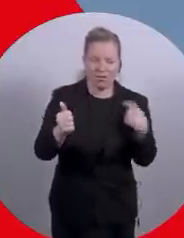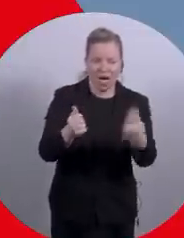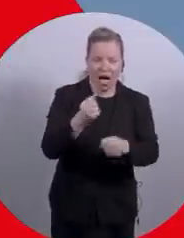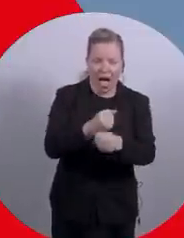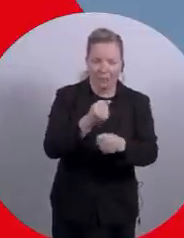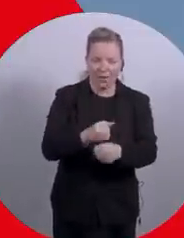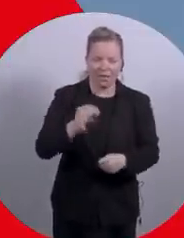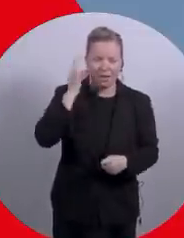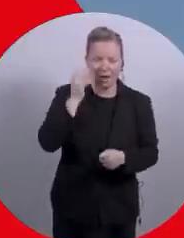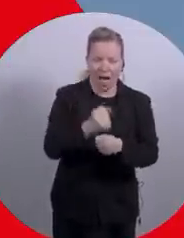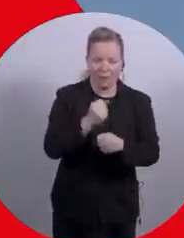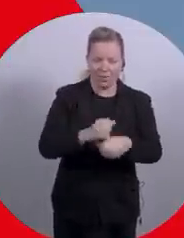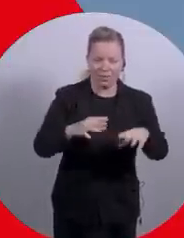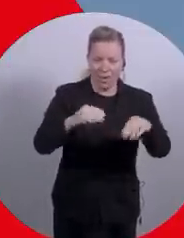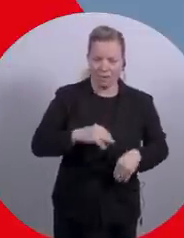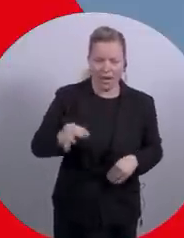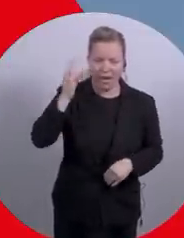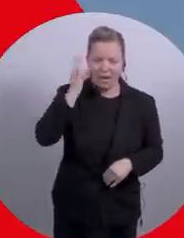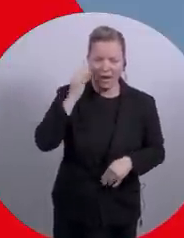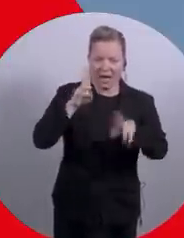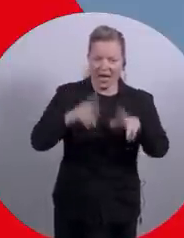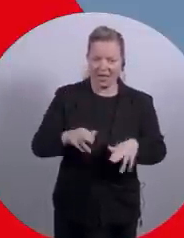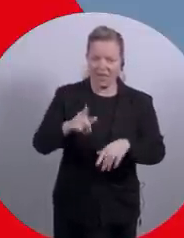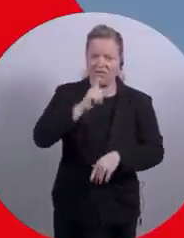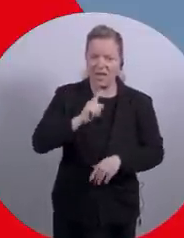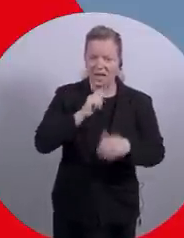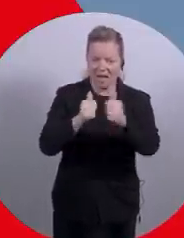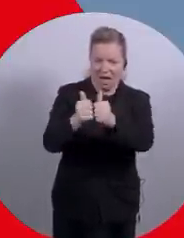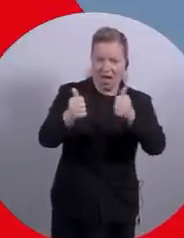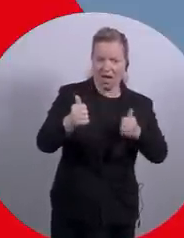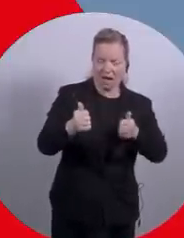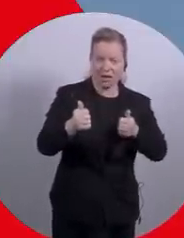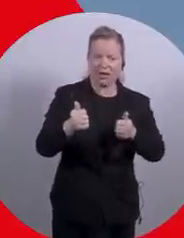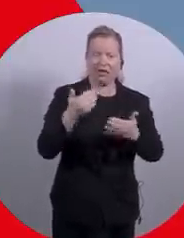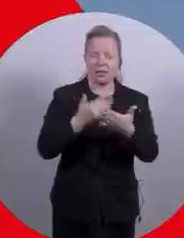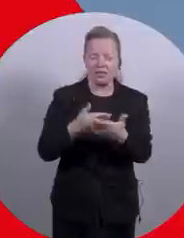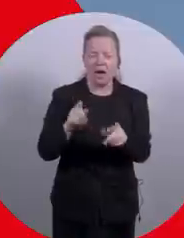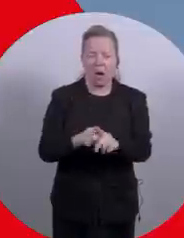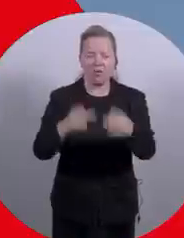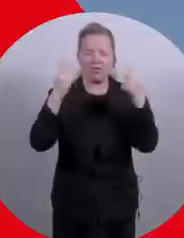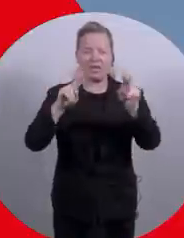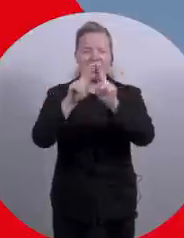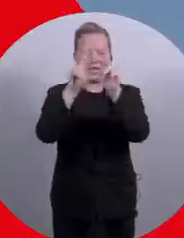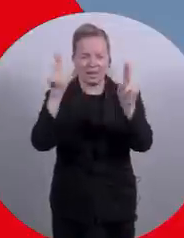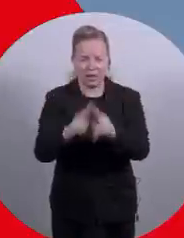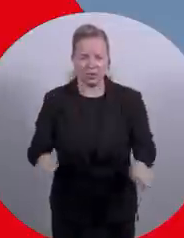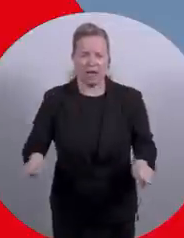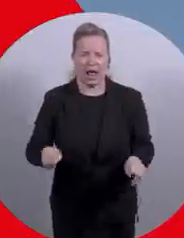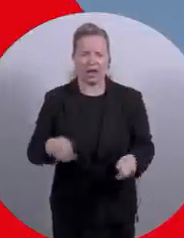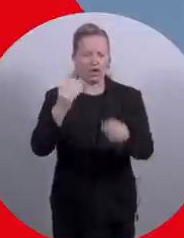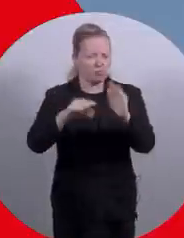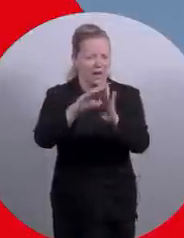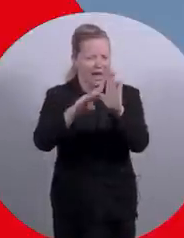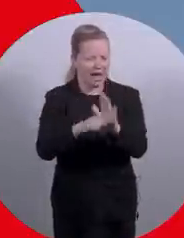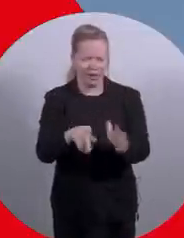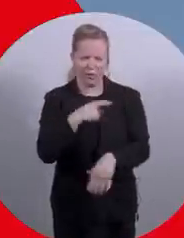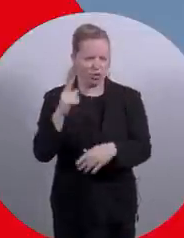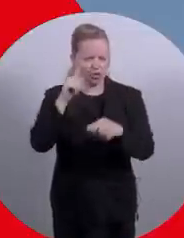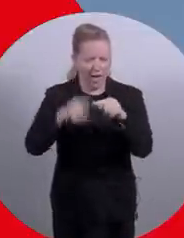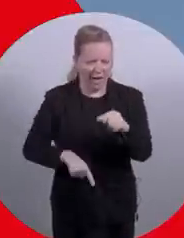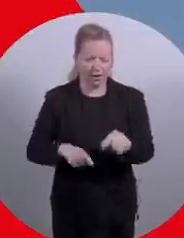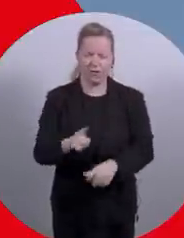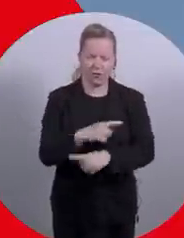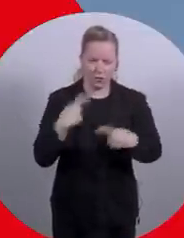und Arbeitnehmerinnen weniger Rechte haben warum so wichtig ist dass wir auch international dort die Spielregeln wo sie schlecht sind für unsere